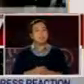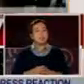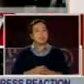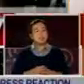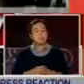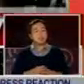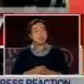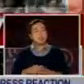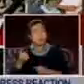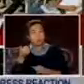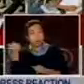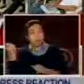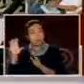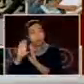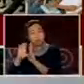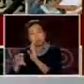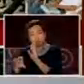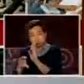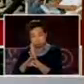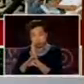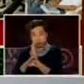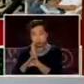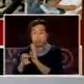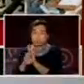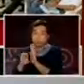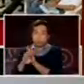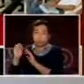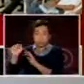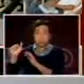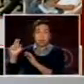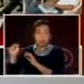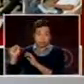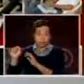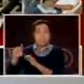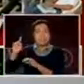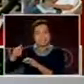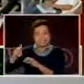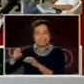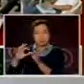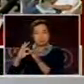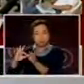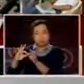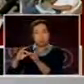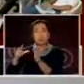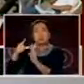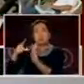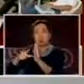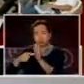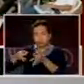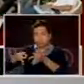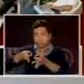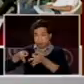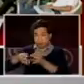All other constitutional provisions, such as the sound provision, need implementing laws to provide the details.